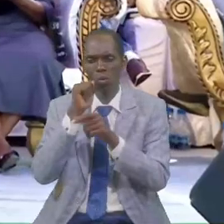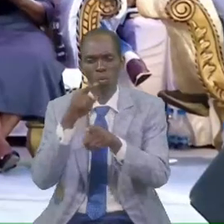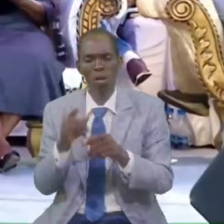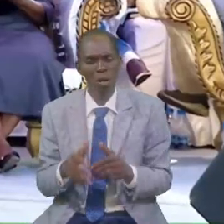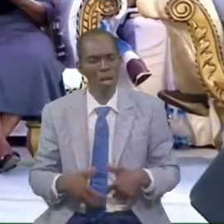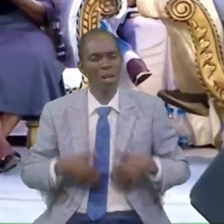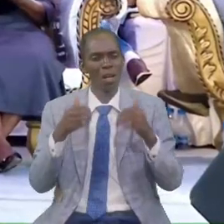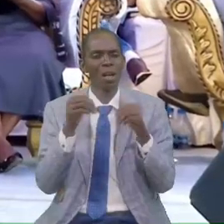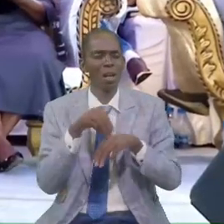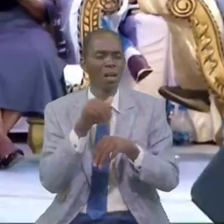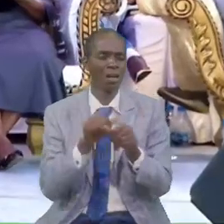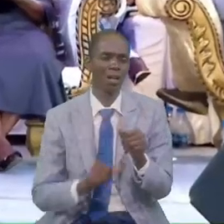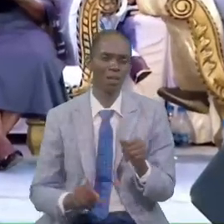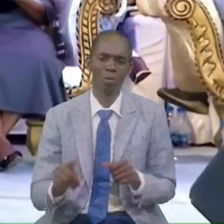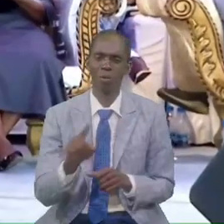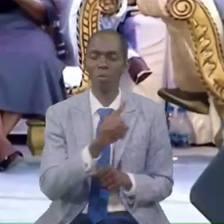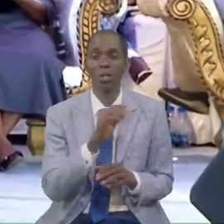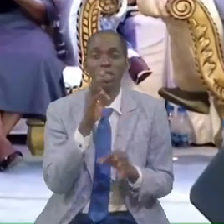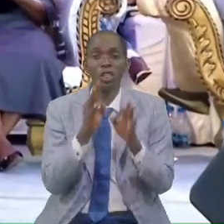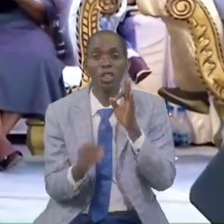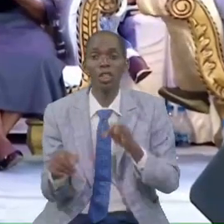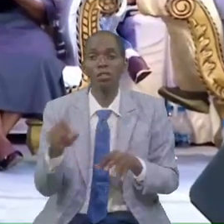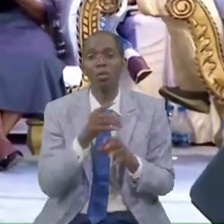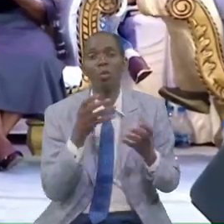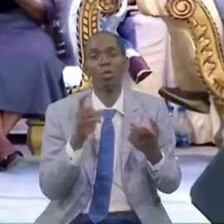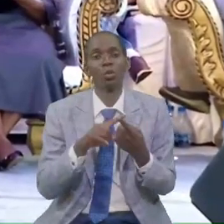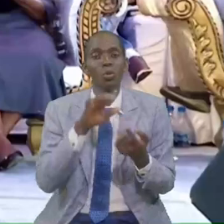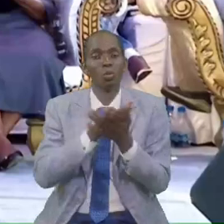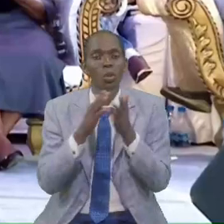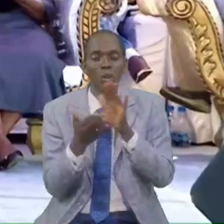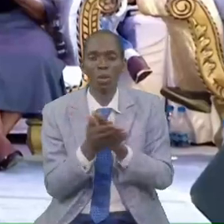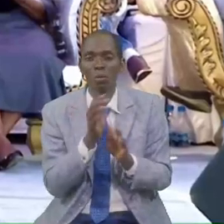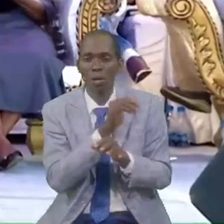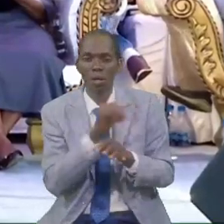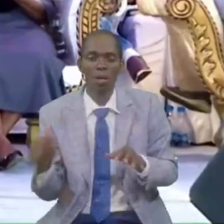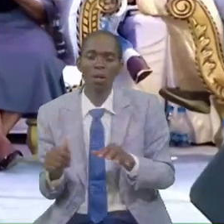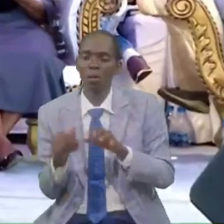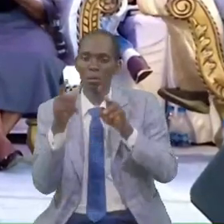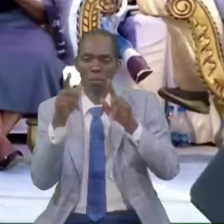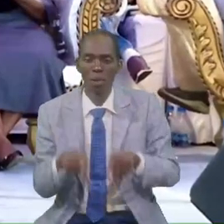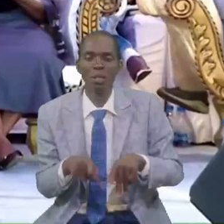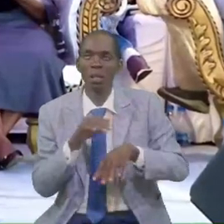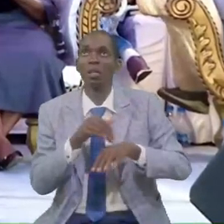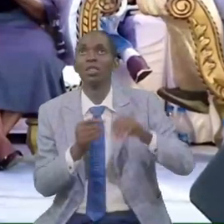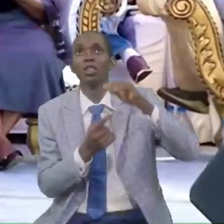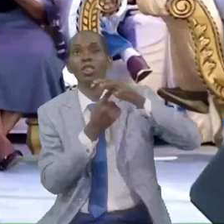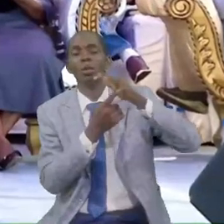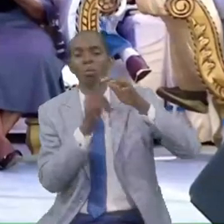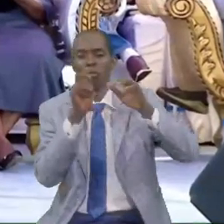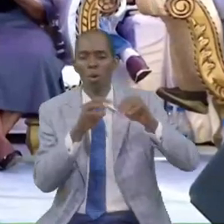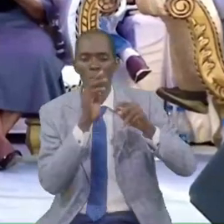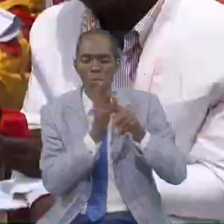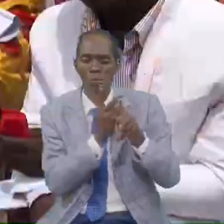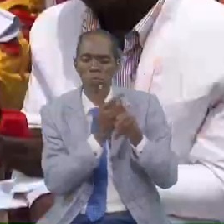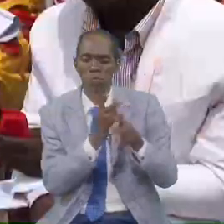et même ceux-là qui doivent nous aider, ceux-là qui doivent nous accorder une main d'aide et nous aider dans